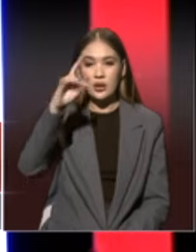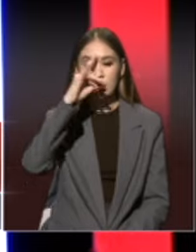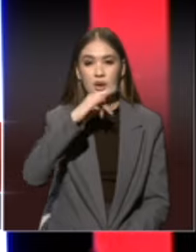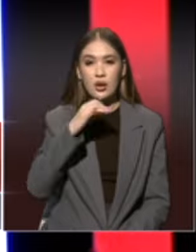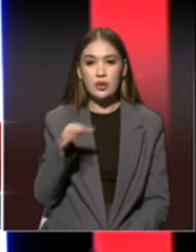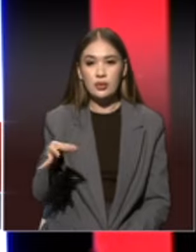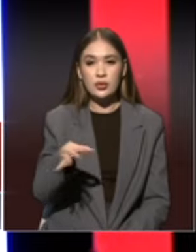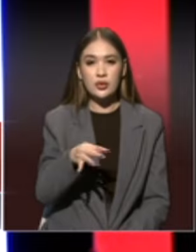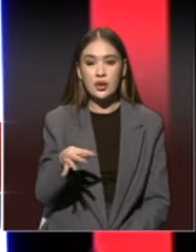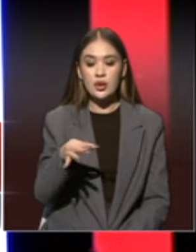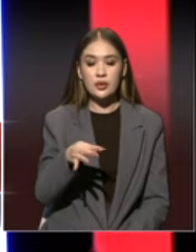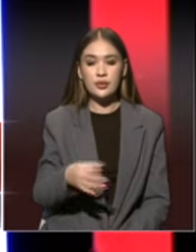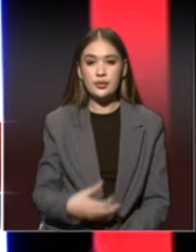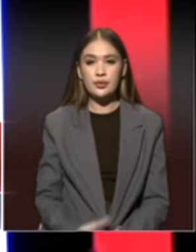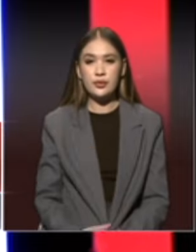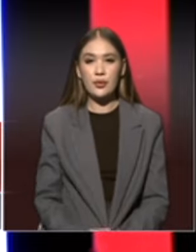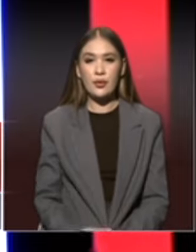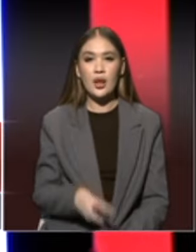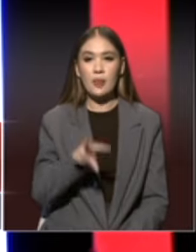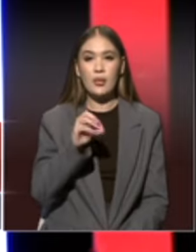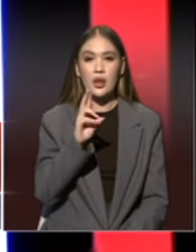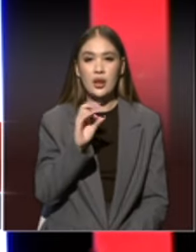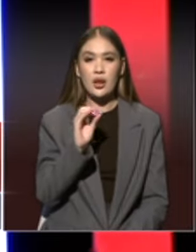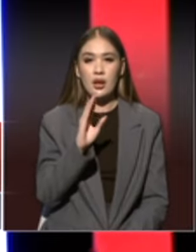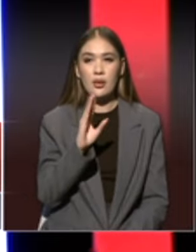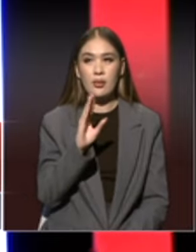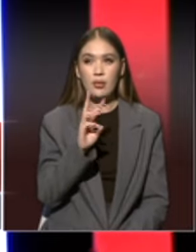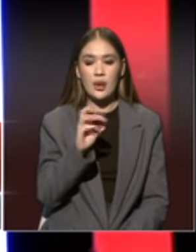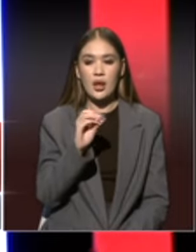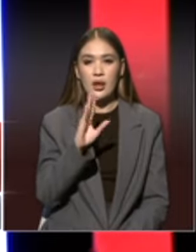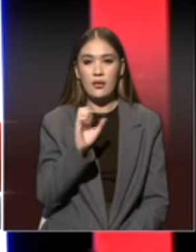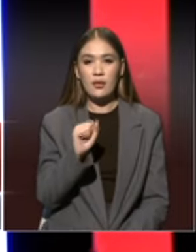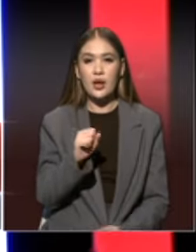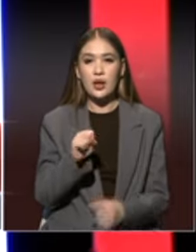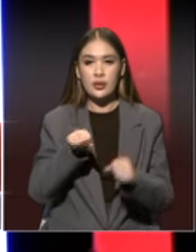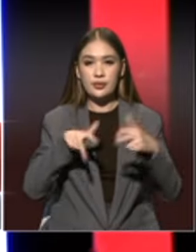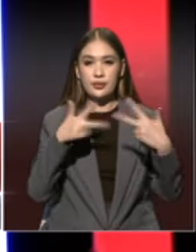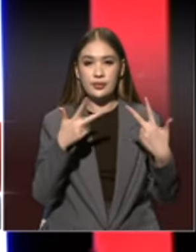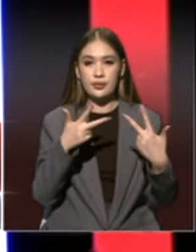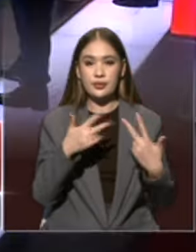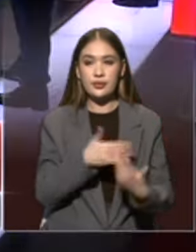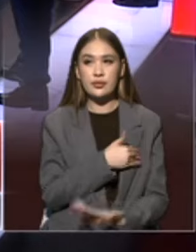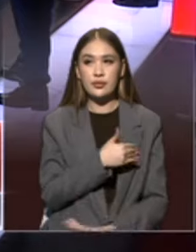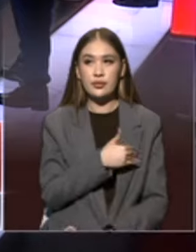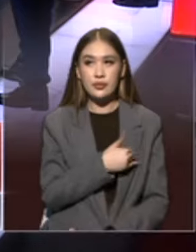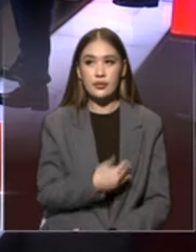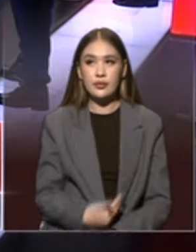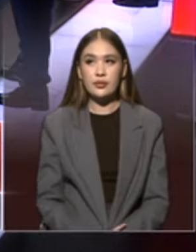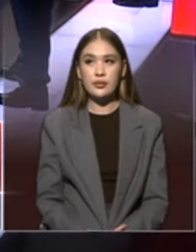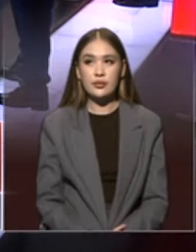Шолпан Мекемеева ханыммен байланысқа шыққымыз келіп отыр. Шолпан ханым, саламатсыз ба?